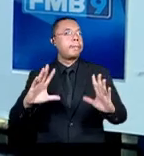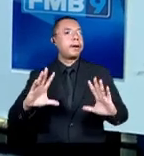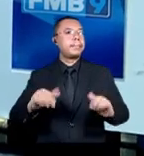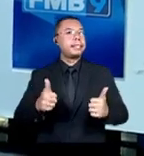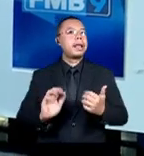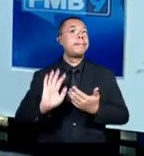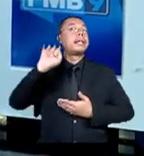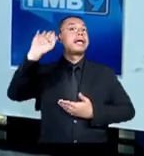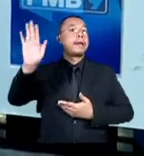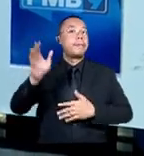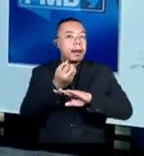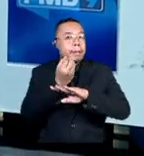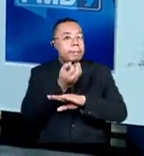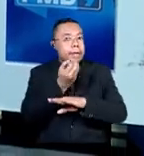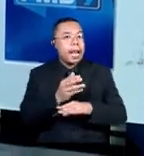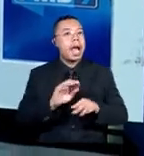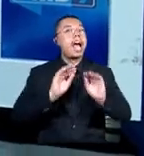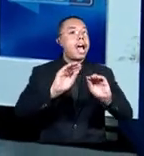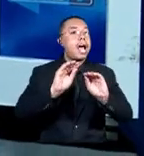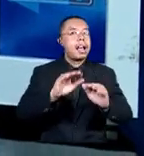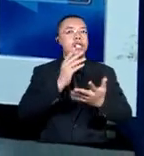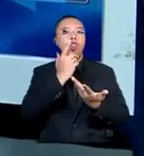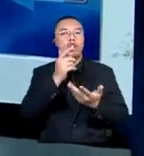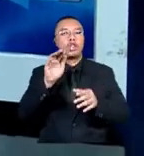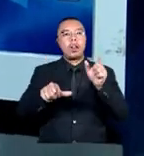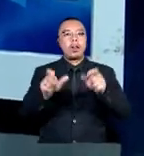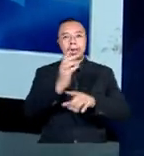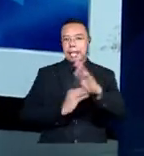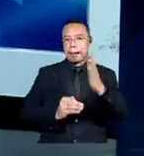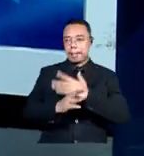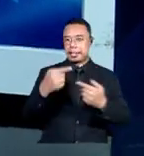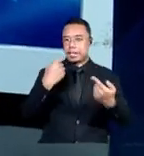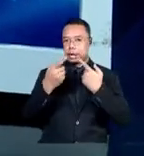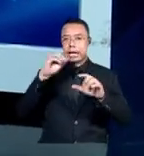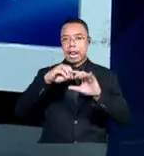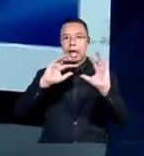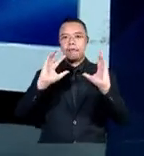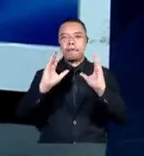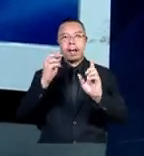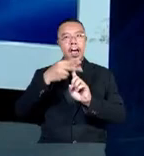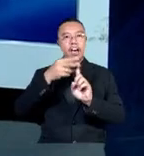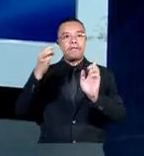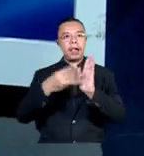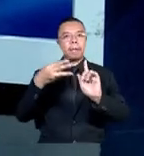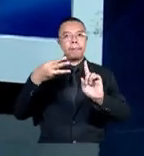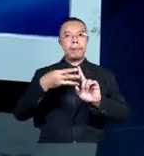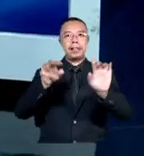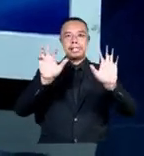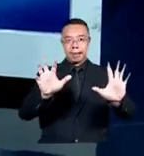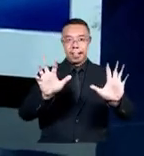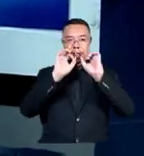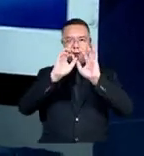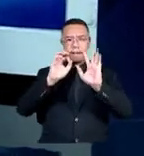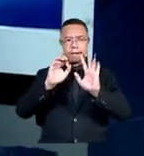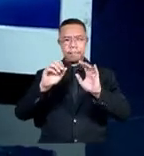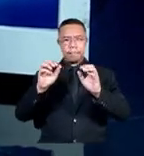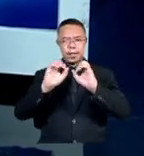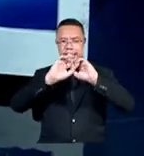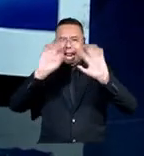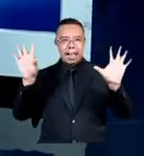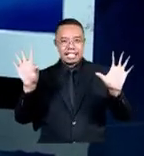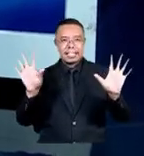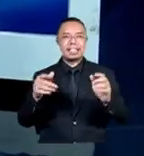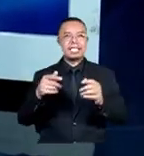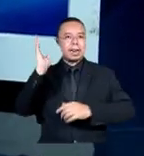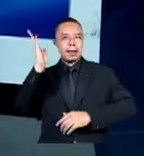jangka panjang pembinaan untuk atlet disabilitas? Kita akan membahasnya dalam forum Merdeka Barat 9, informasi akurat, data valid, dan